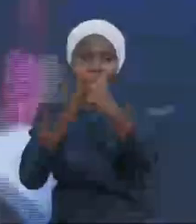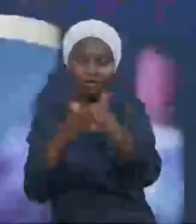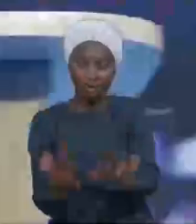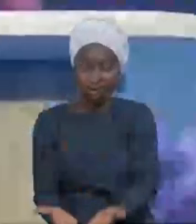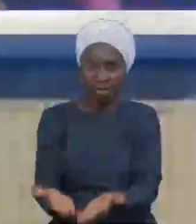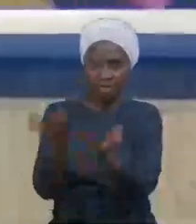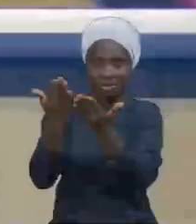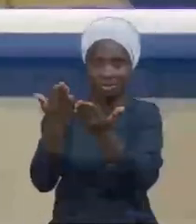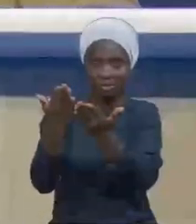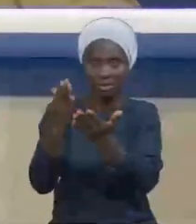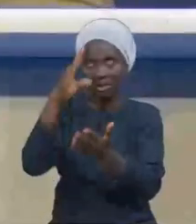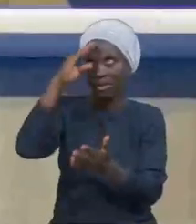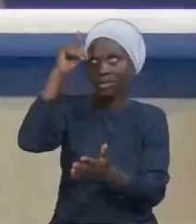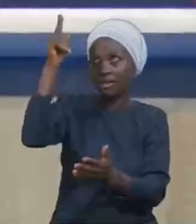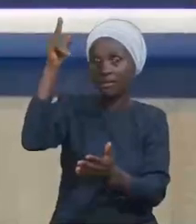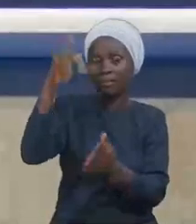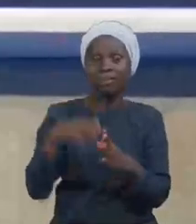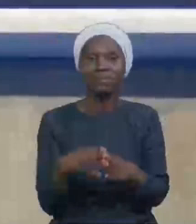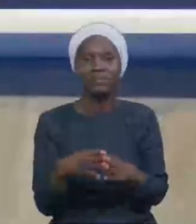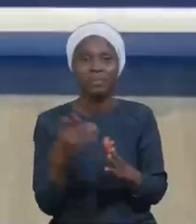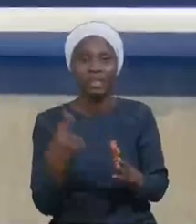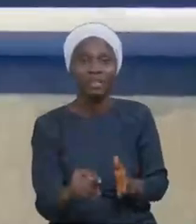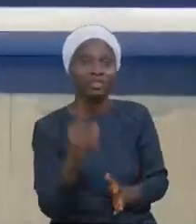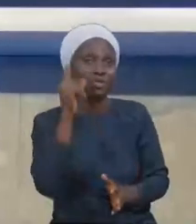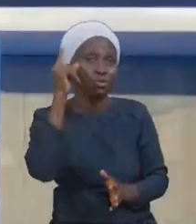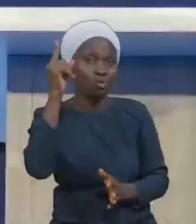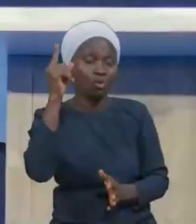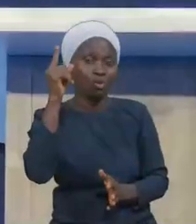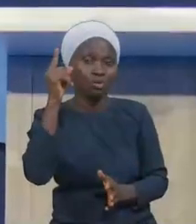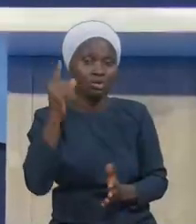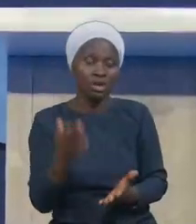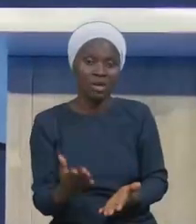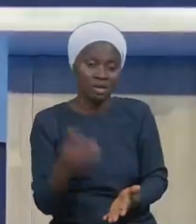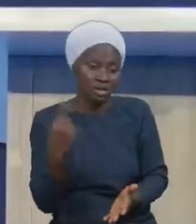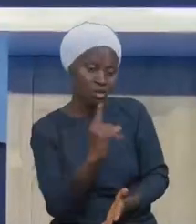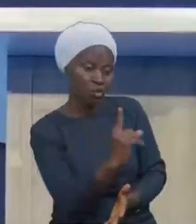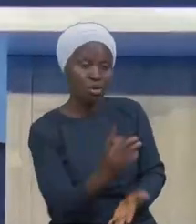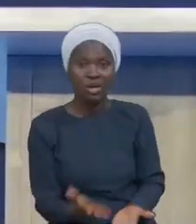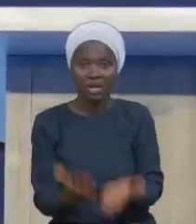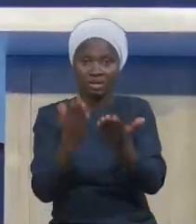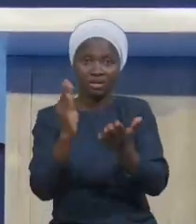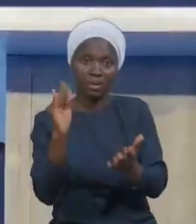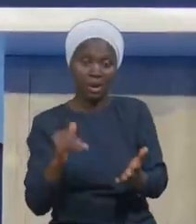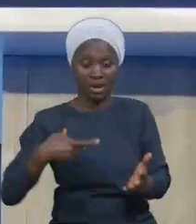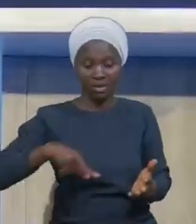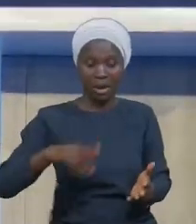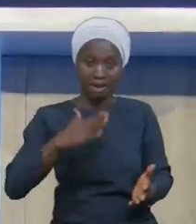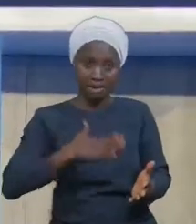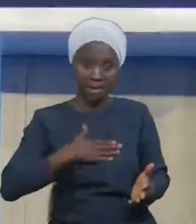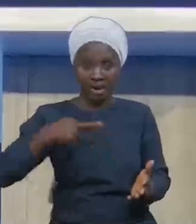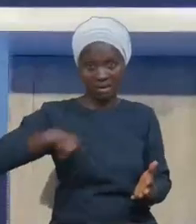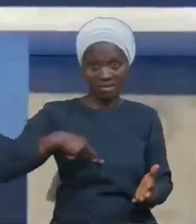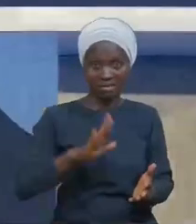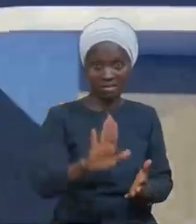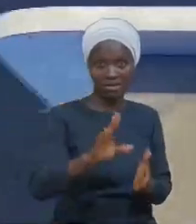élève Christ, celui élevé par la religion, ma religion ou bien ta religion, la